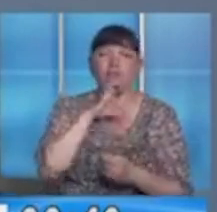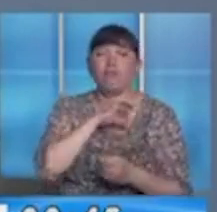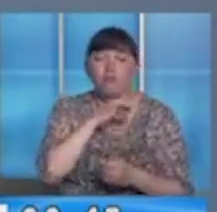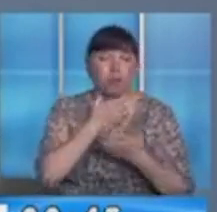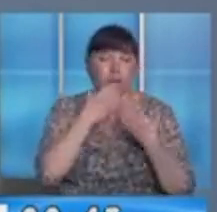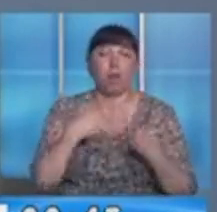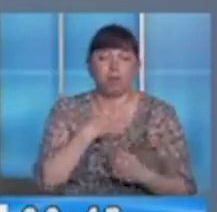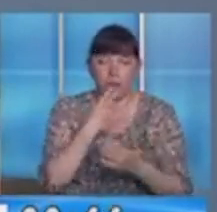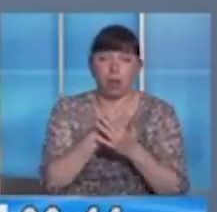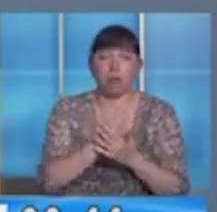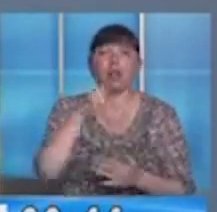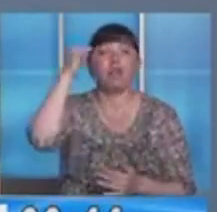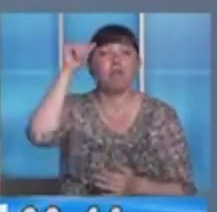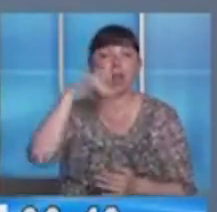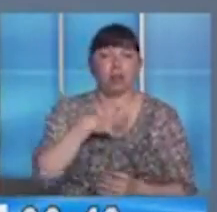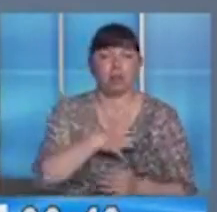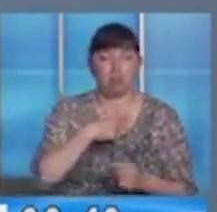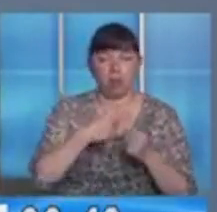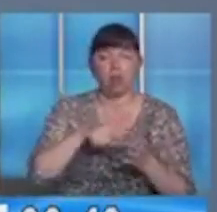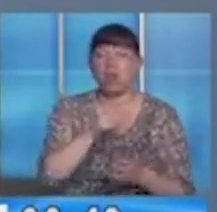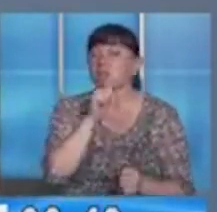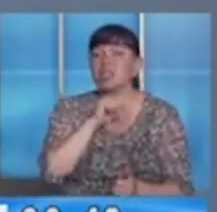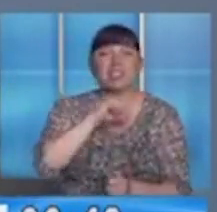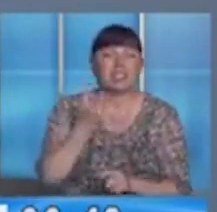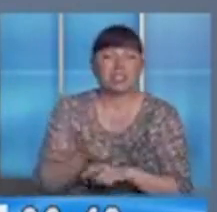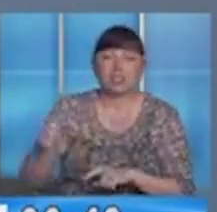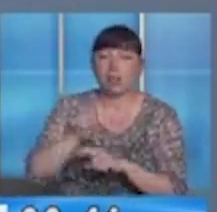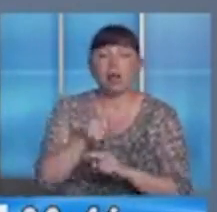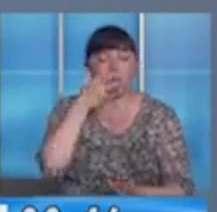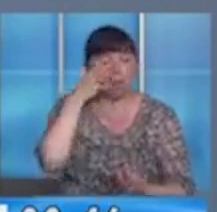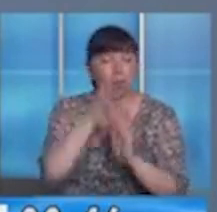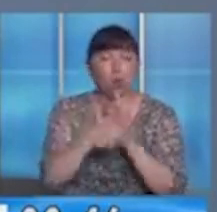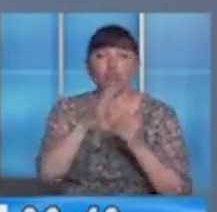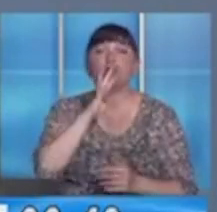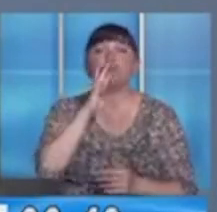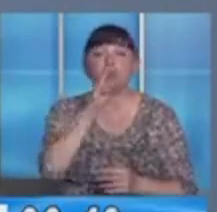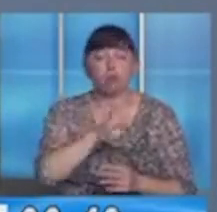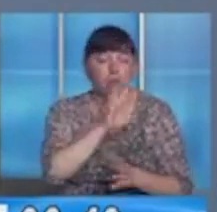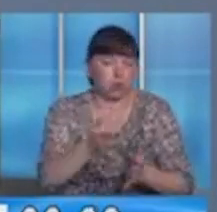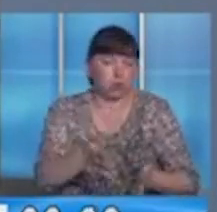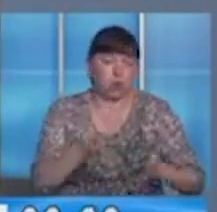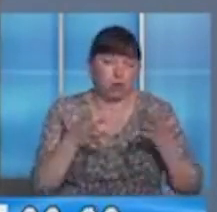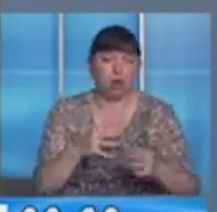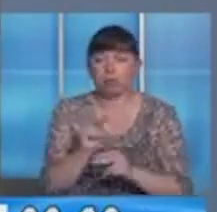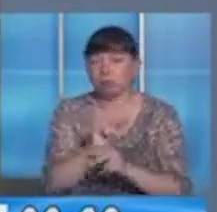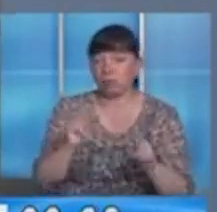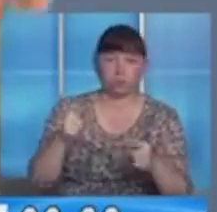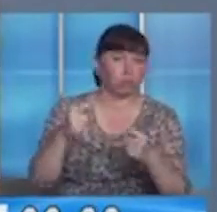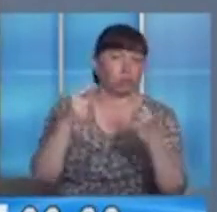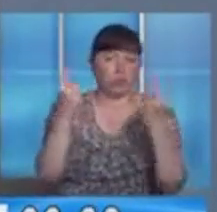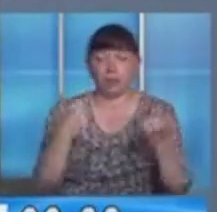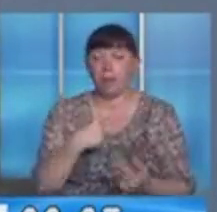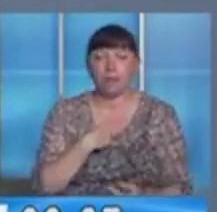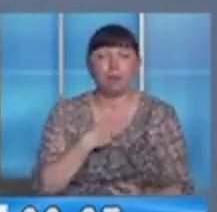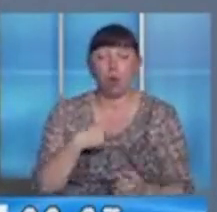primăria Bălți, pe modelul primăriei Bălți, cea mai transparentă primărie al patrulea an consecutiv. Noi sunt